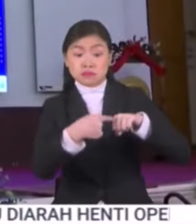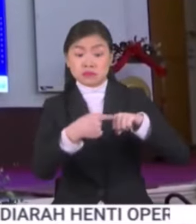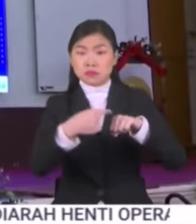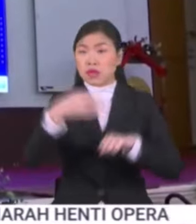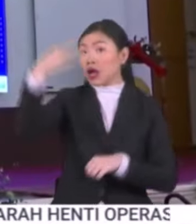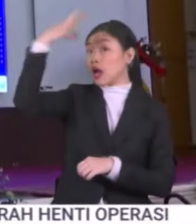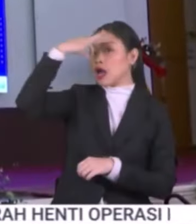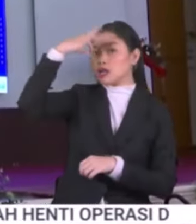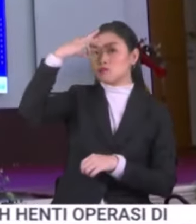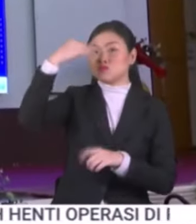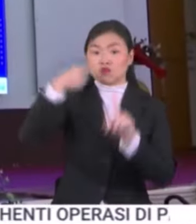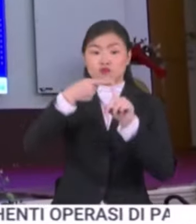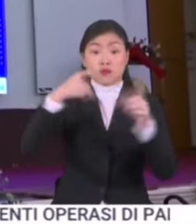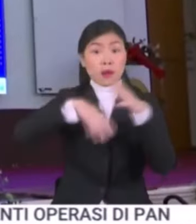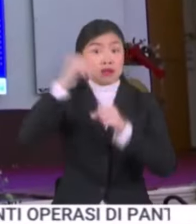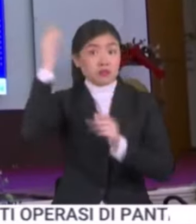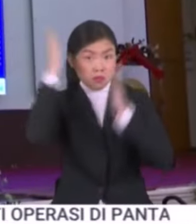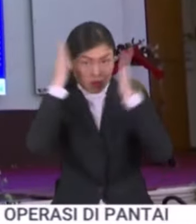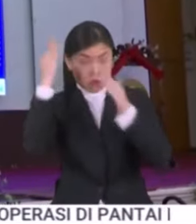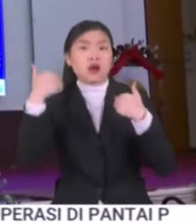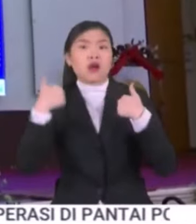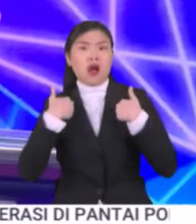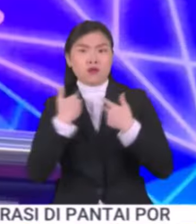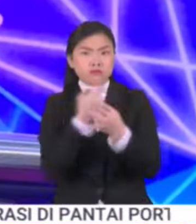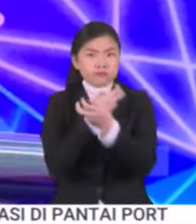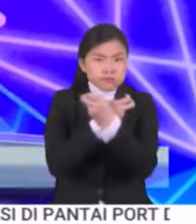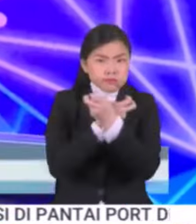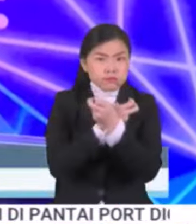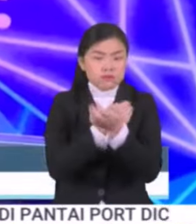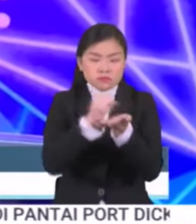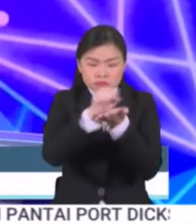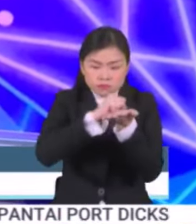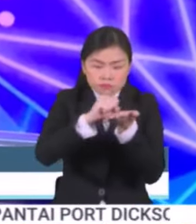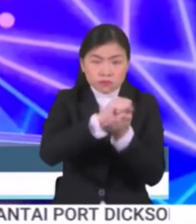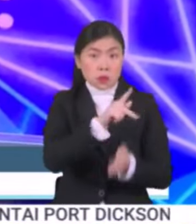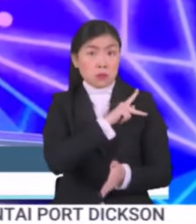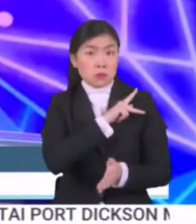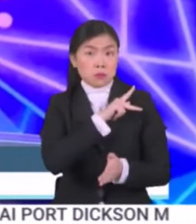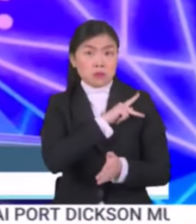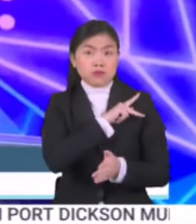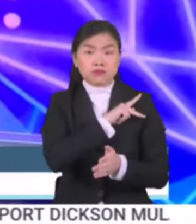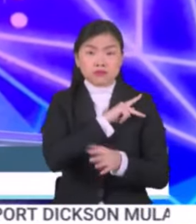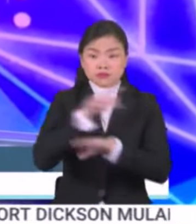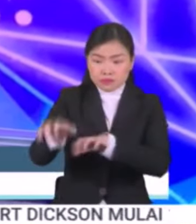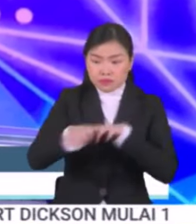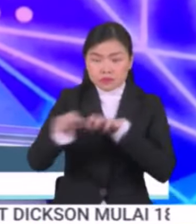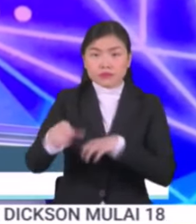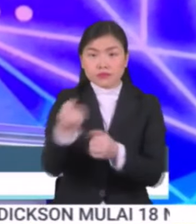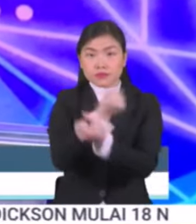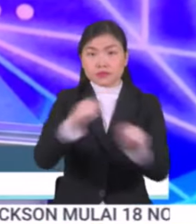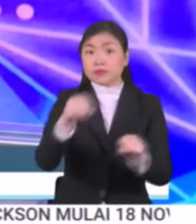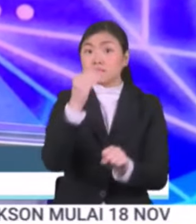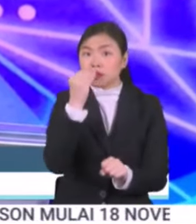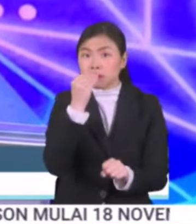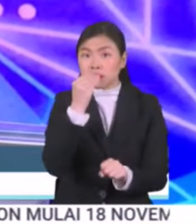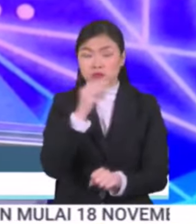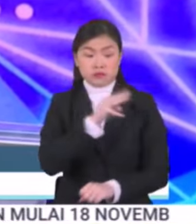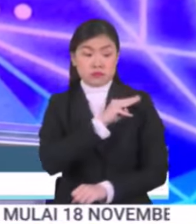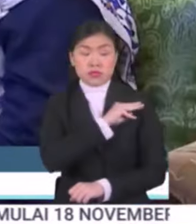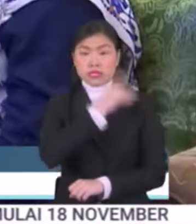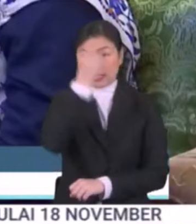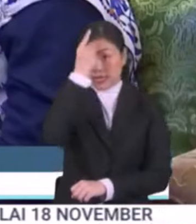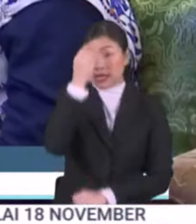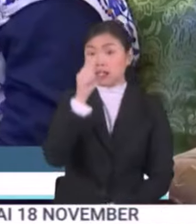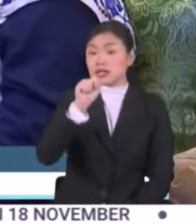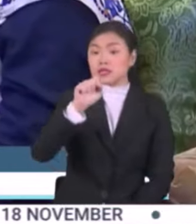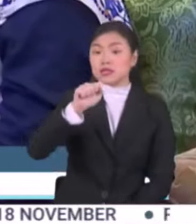Dakwaan anggur import yang didakwa mengandungi bahan kimia beracun disiasat Kementerian Pertanian dan Keterjaminan Makanan. Menterinya Datuk Seri Muhammad Sabu